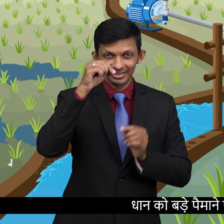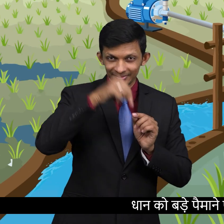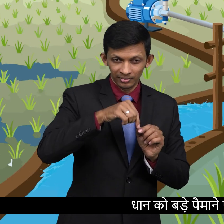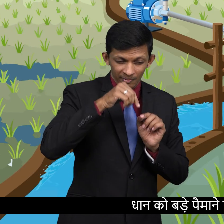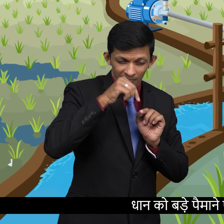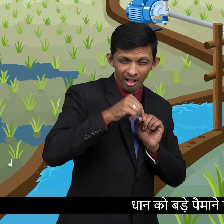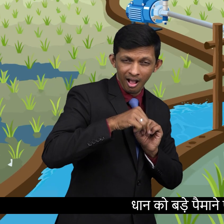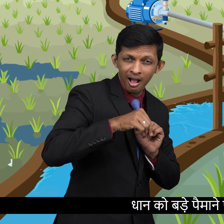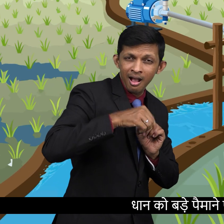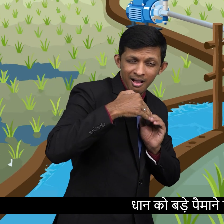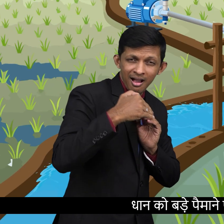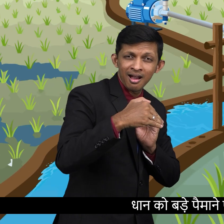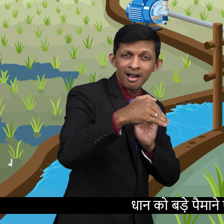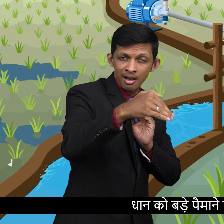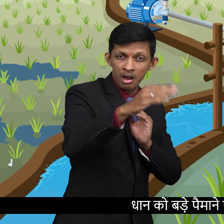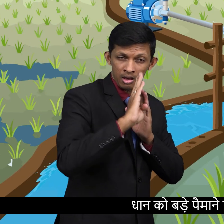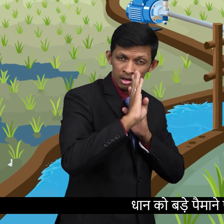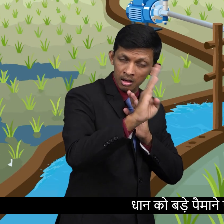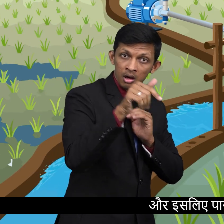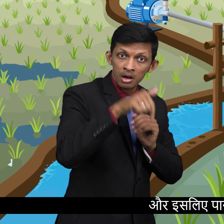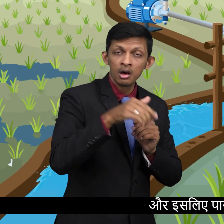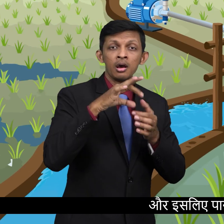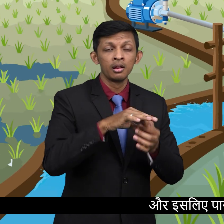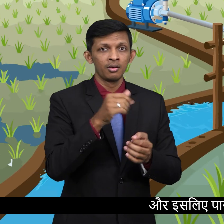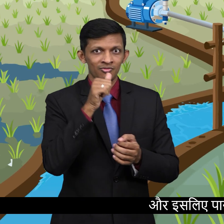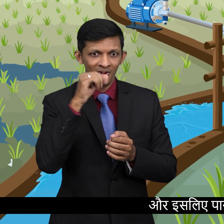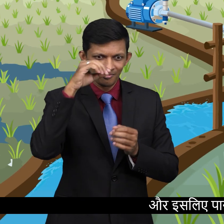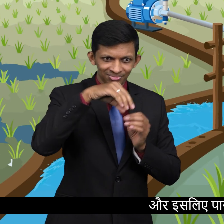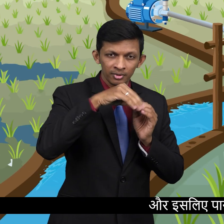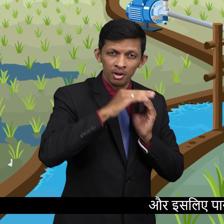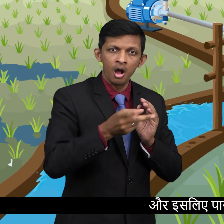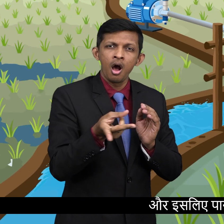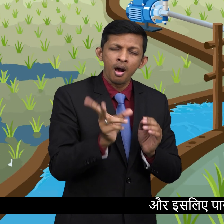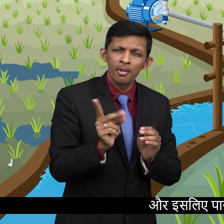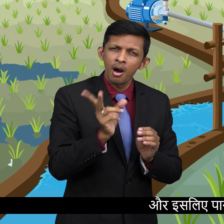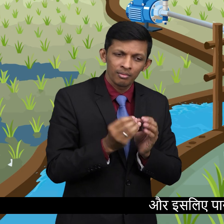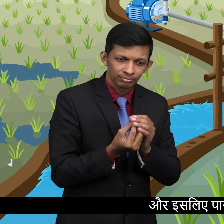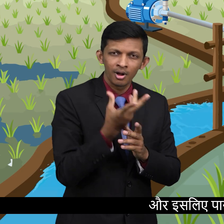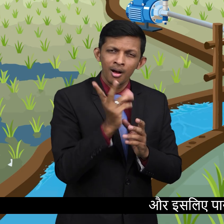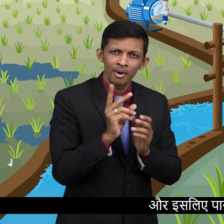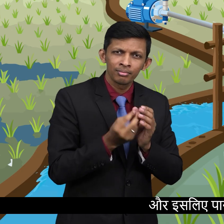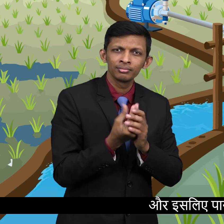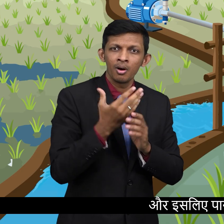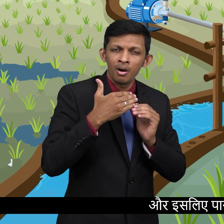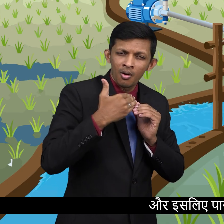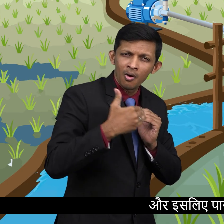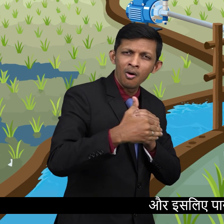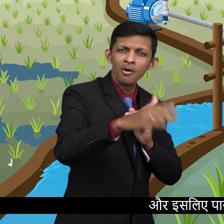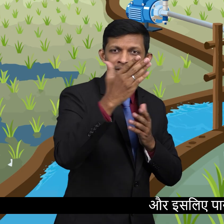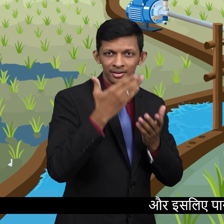धान को बड़े पैमाने पर पानी की आवश्यकता होती है और इसलिए पानी अधिक बार दिया जाता है।